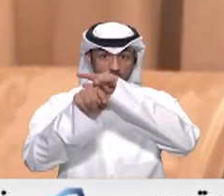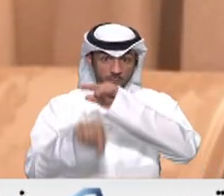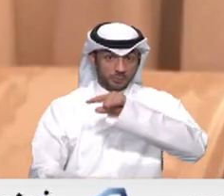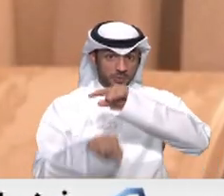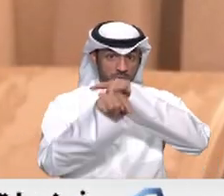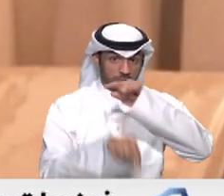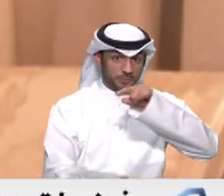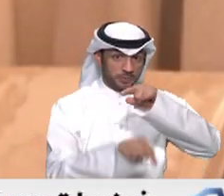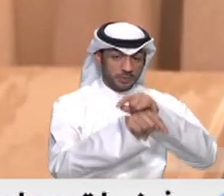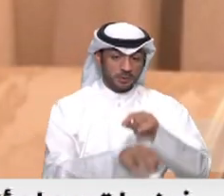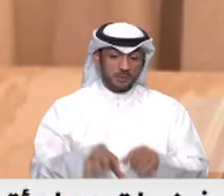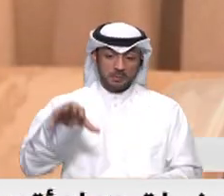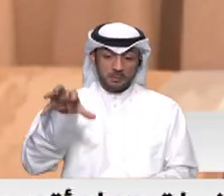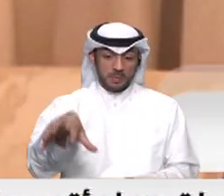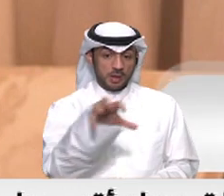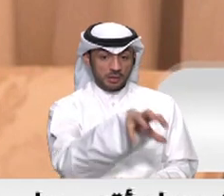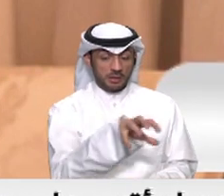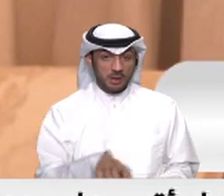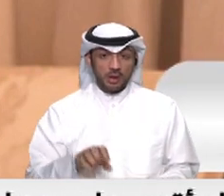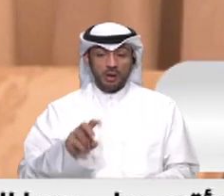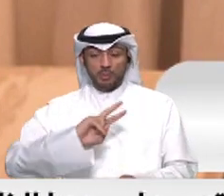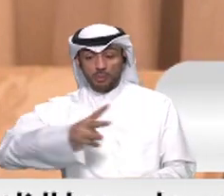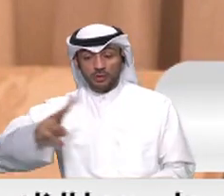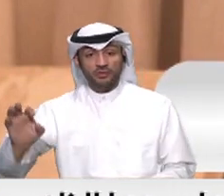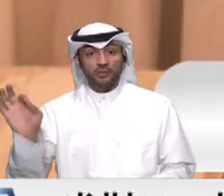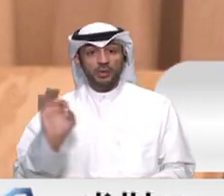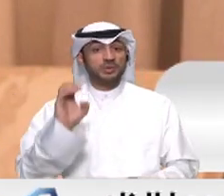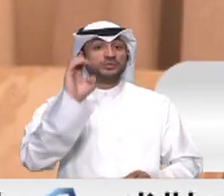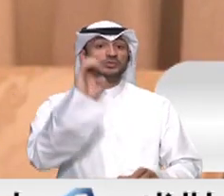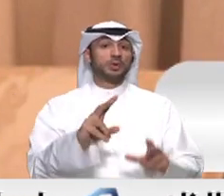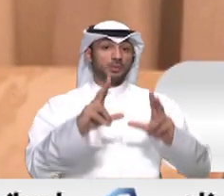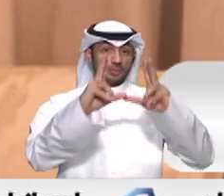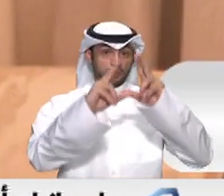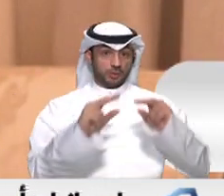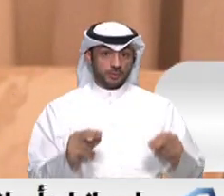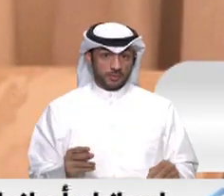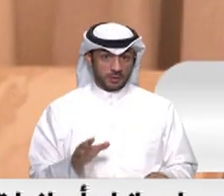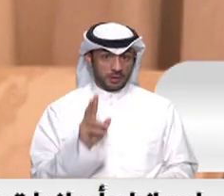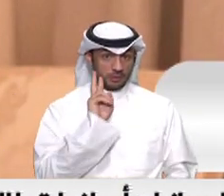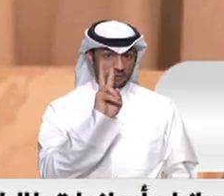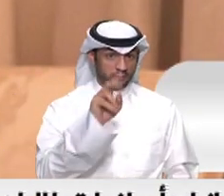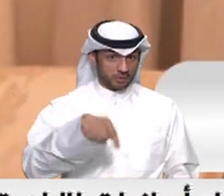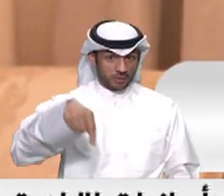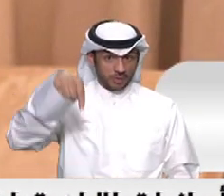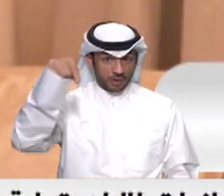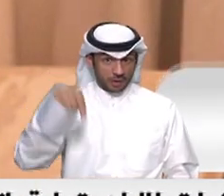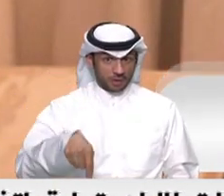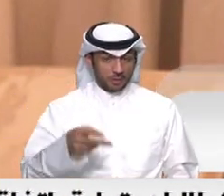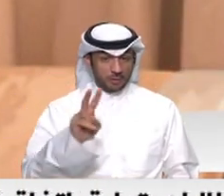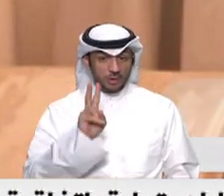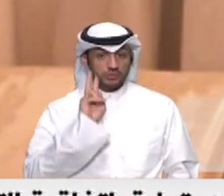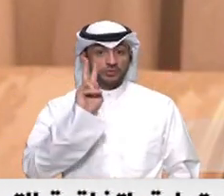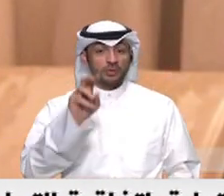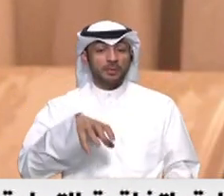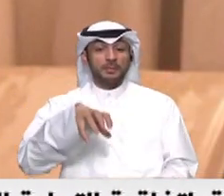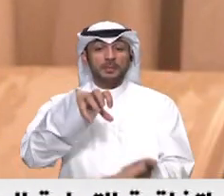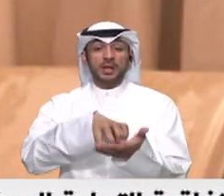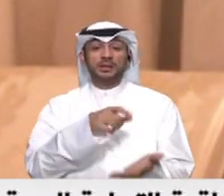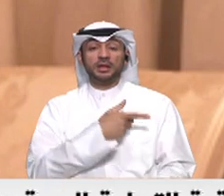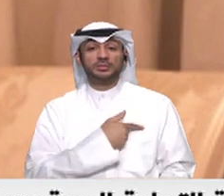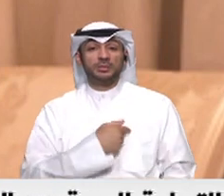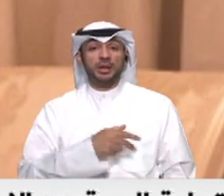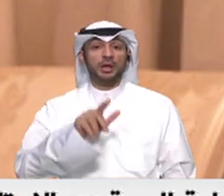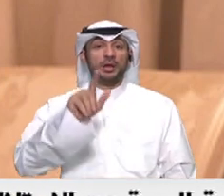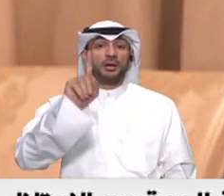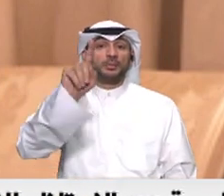وبلدات مختلفة من جنوب لبنان، وطالت النيران أيضا اليوم بعلبك مجددا، في حين أعلن